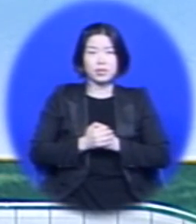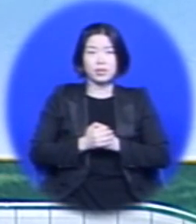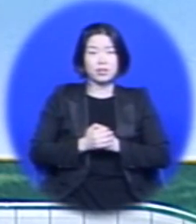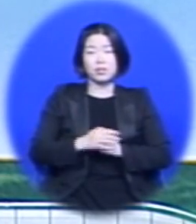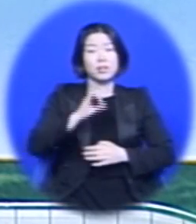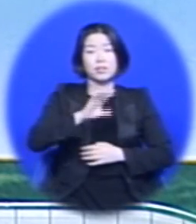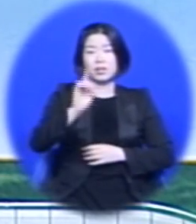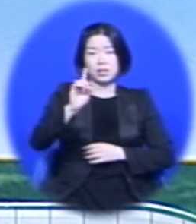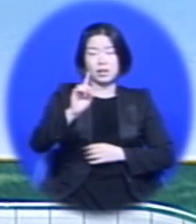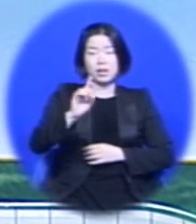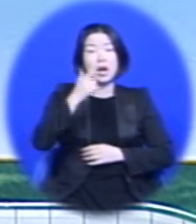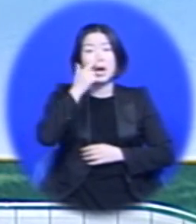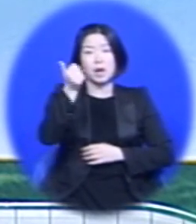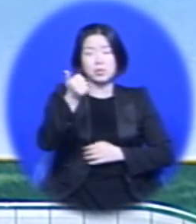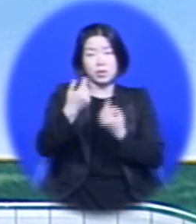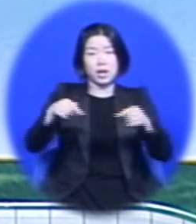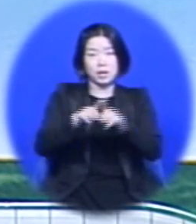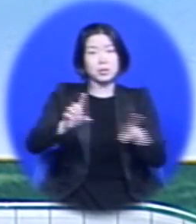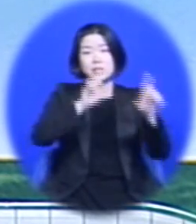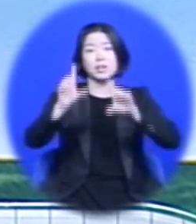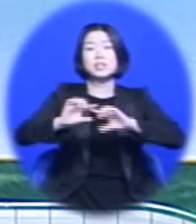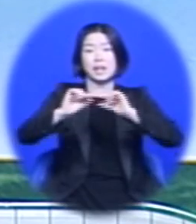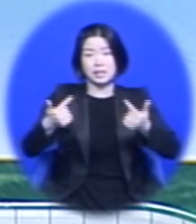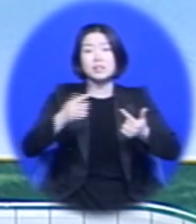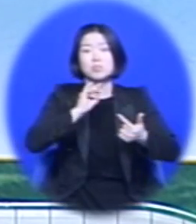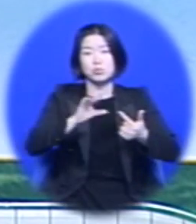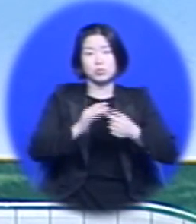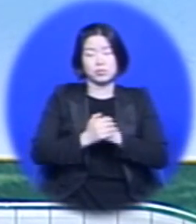단 하나 아버지와 같이 살지 않는다는 것뿐이죠.